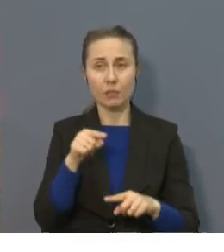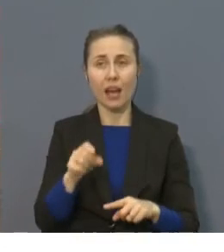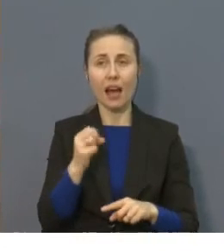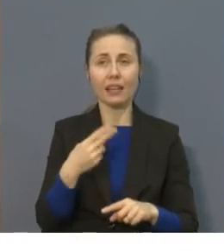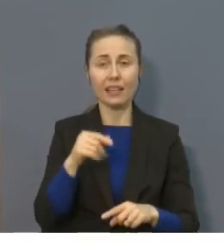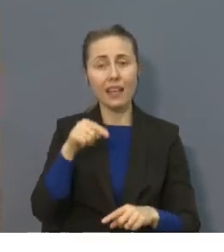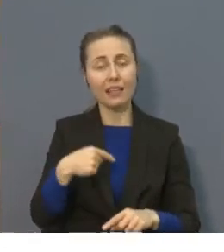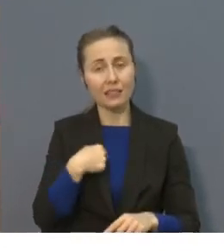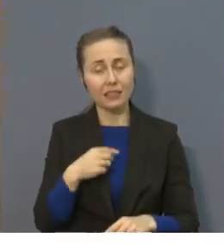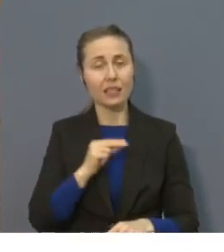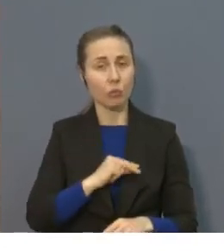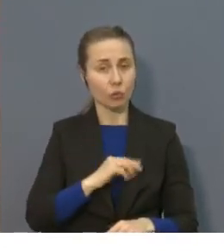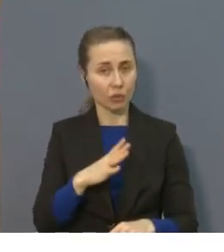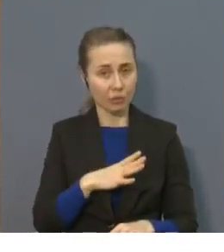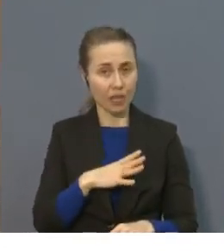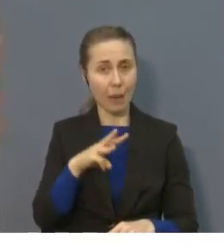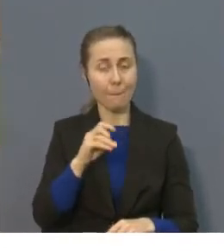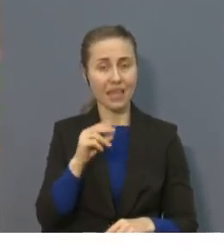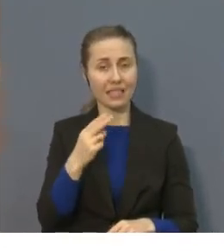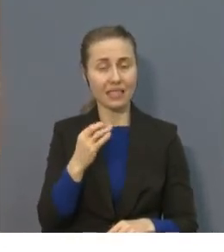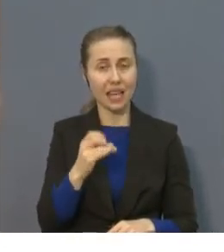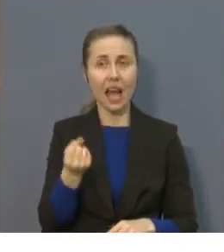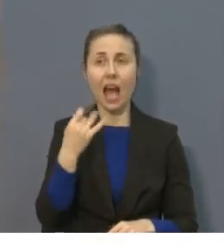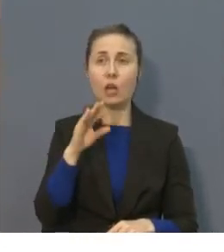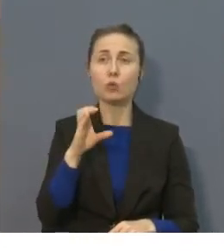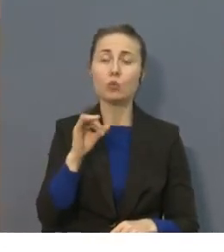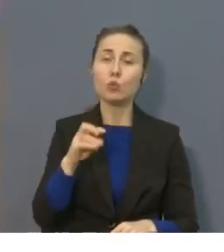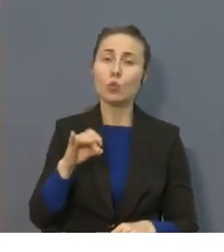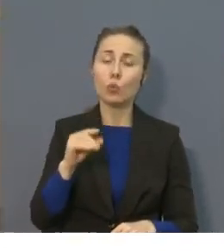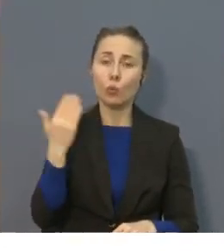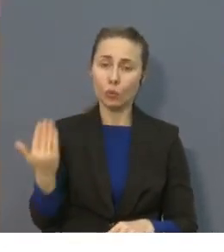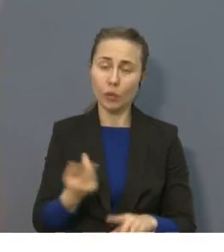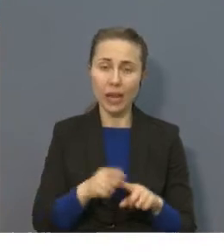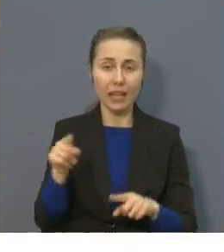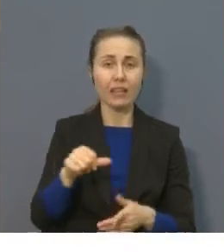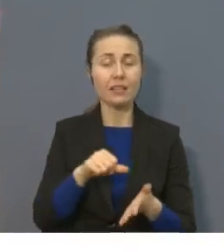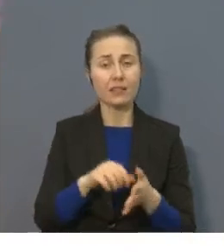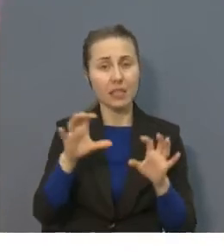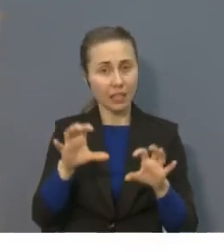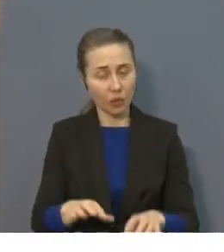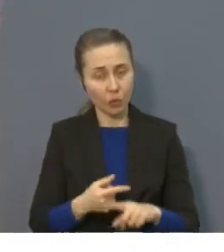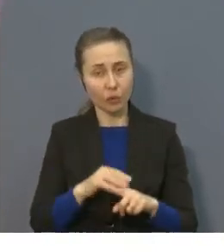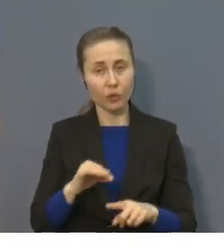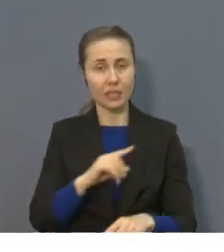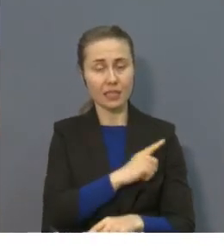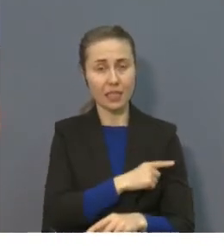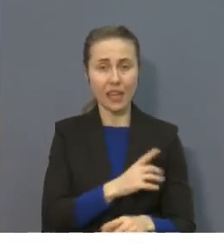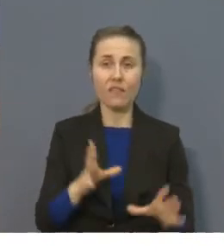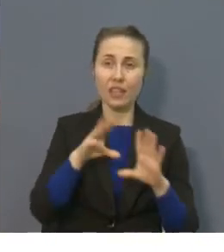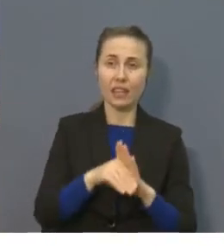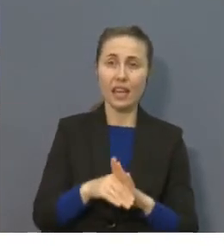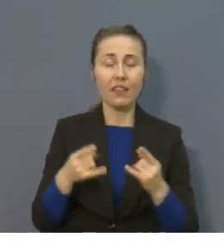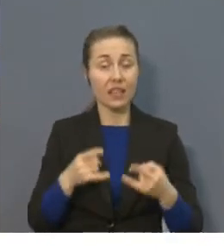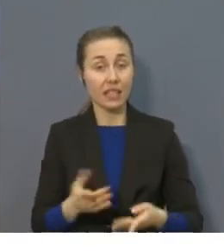Бұл жобада бірқатар агроөнеркәсіптік кешен ұйымдастырылатын болады. Ол өзін көрсеткісі келмейді. Кең жүректі адам.